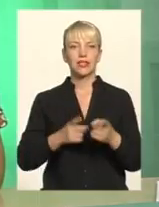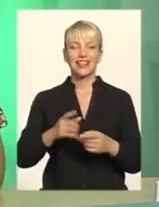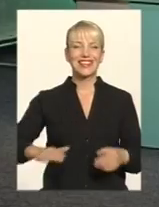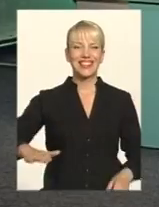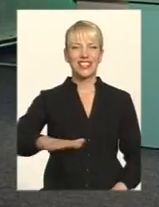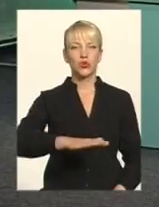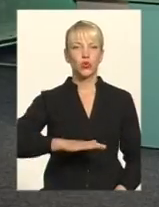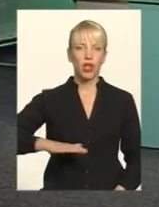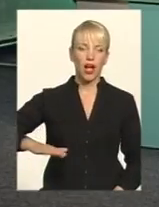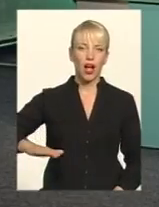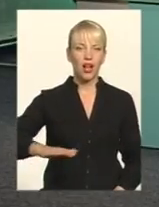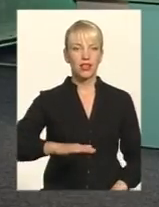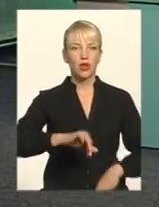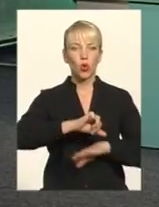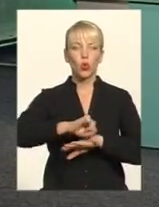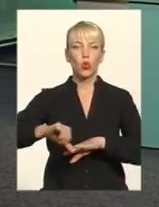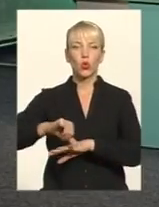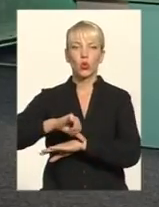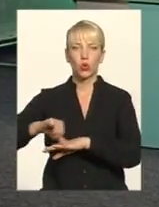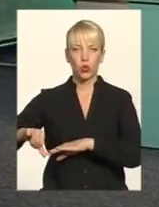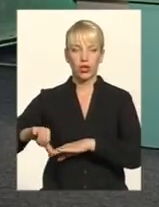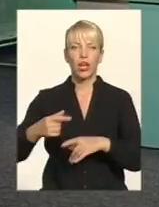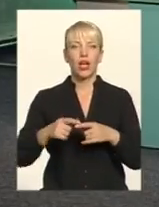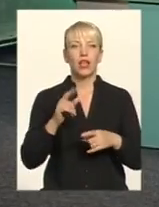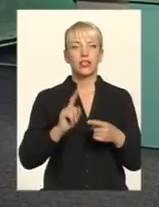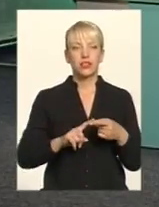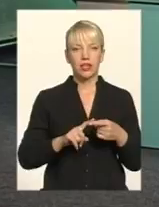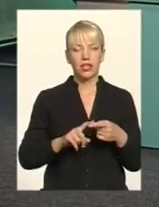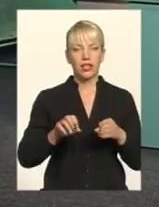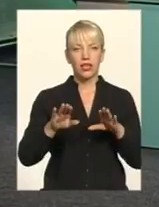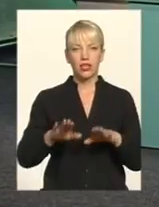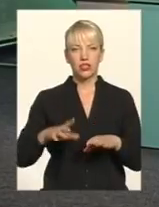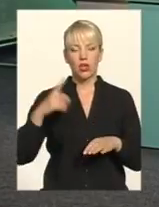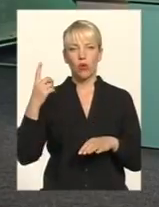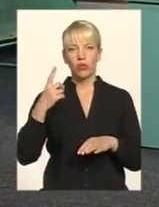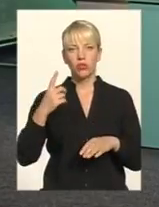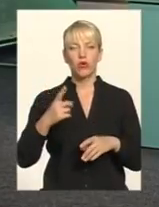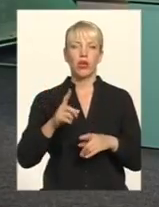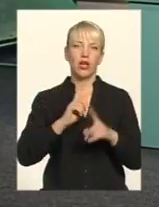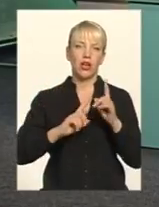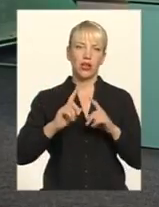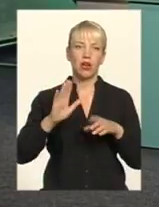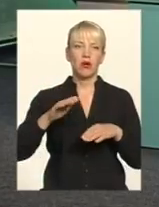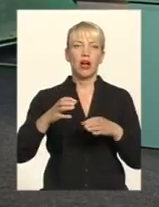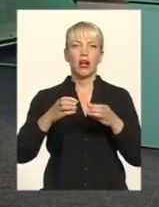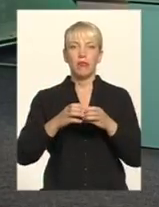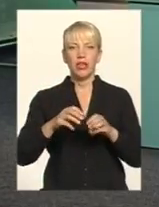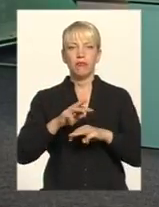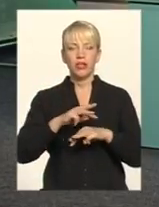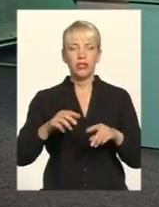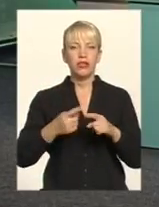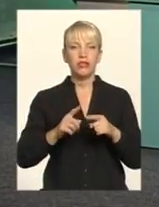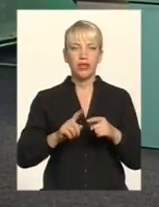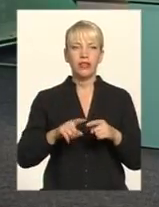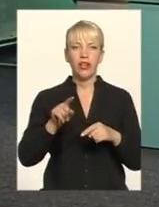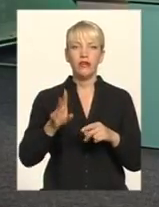територіально кордони району, а це рішення треба перед обласною радою, потім кабінет міністрів, вони просто не встигають. Це те, що буде